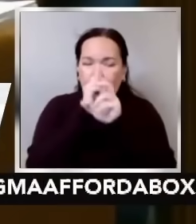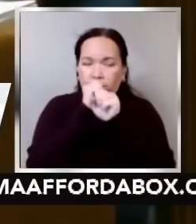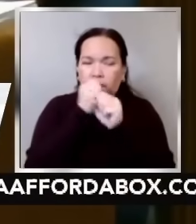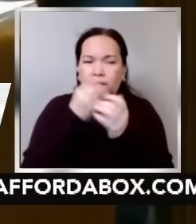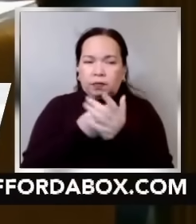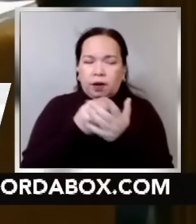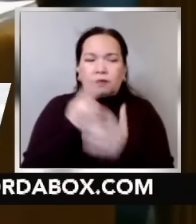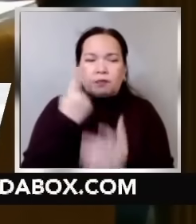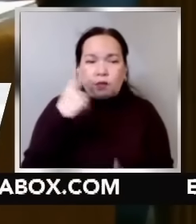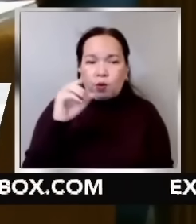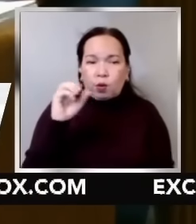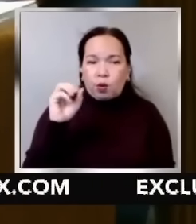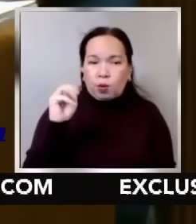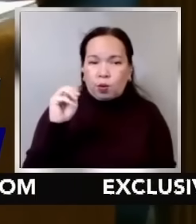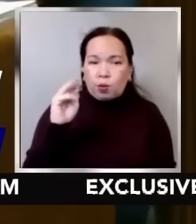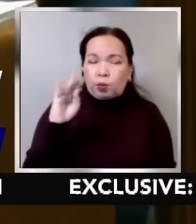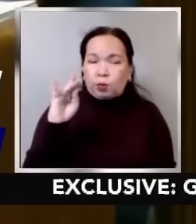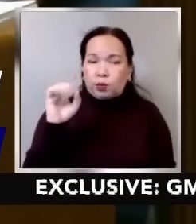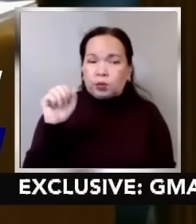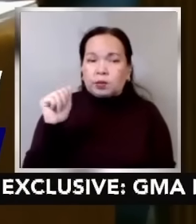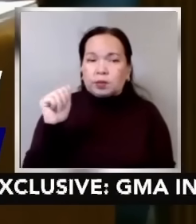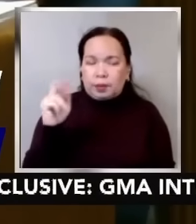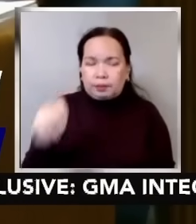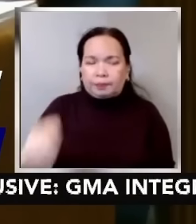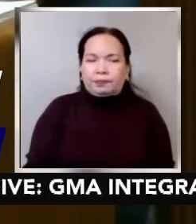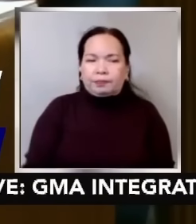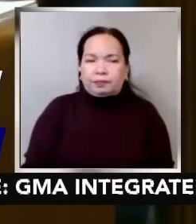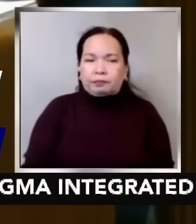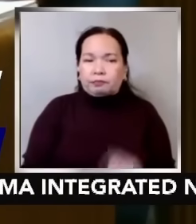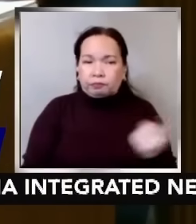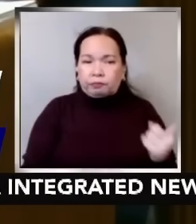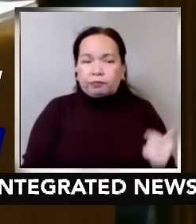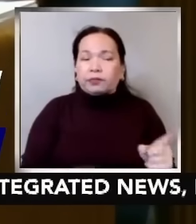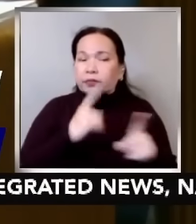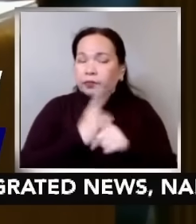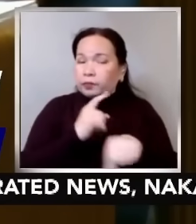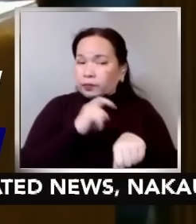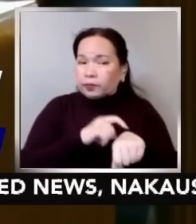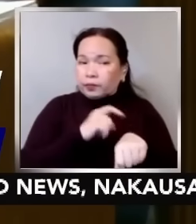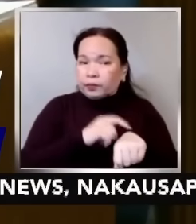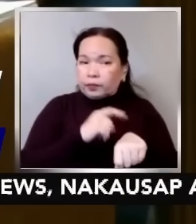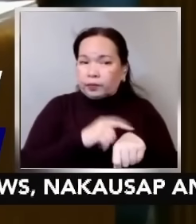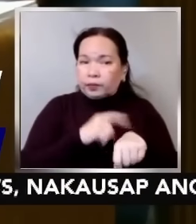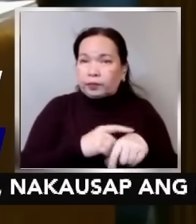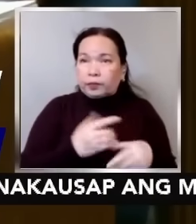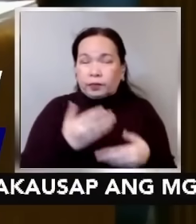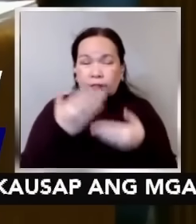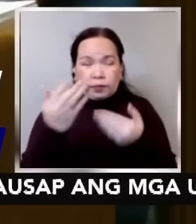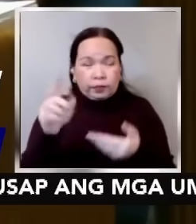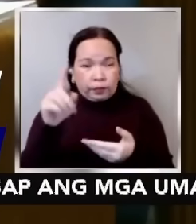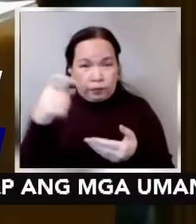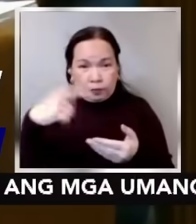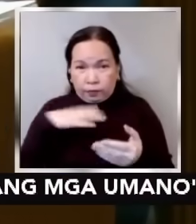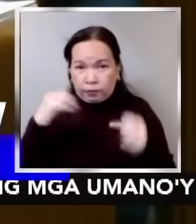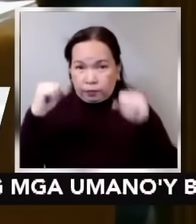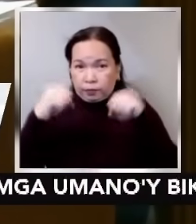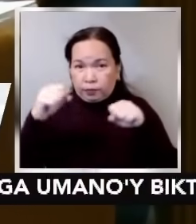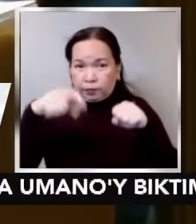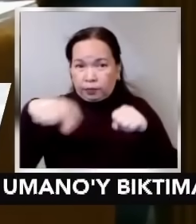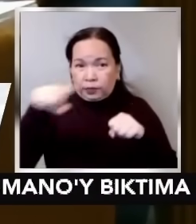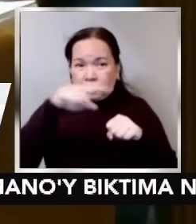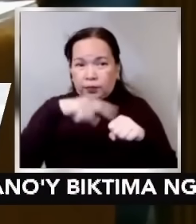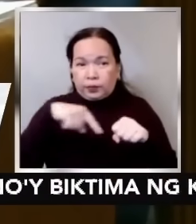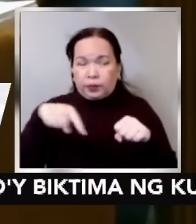The proper time ng motion, mag-move po ba yung ating kagalang-galang na